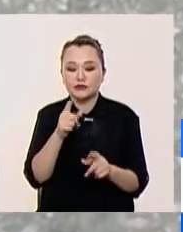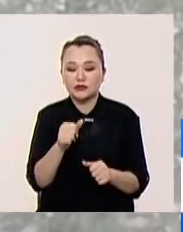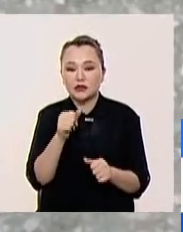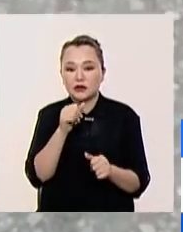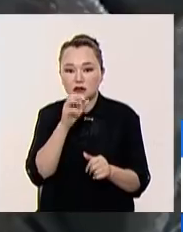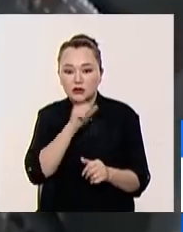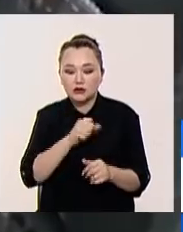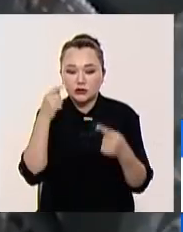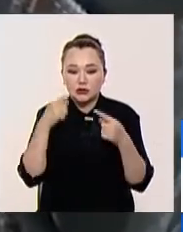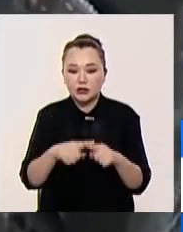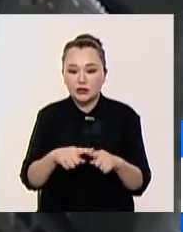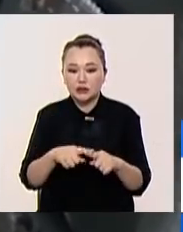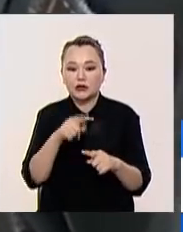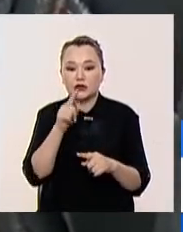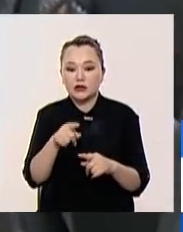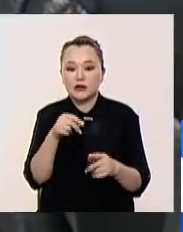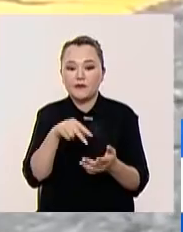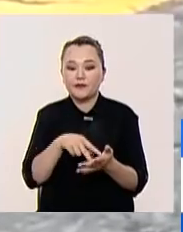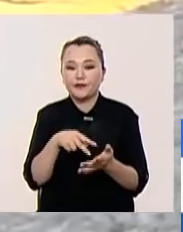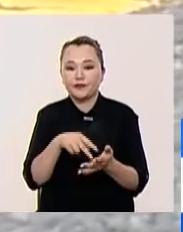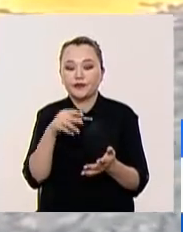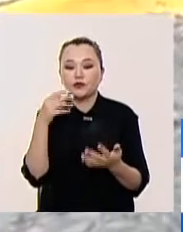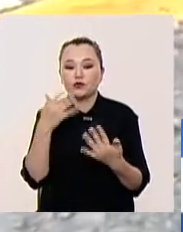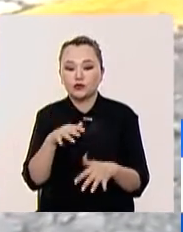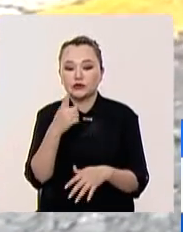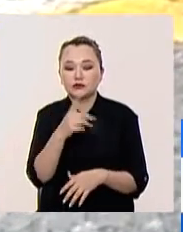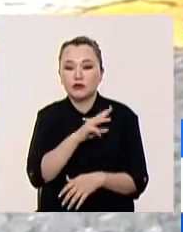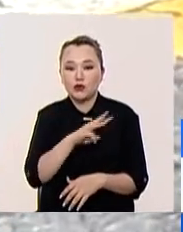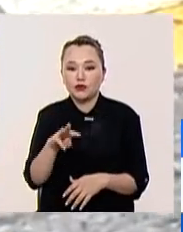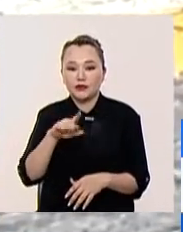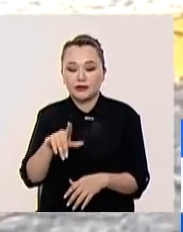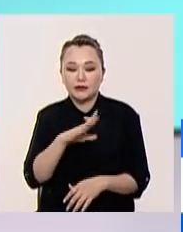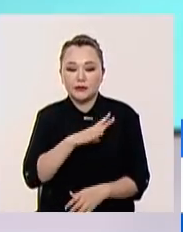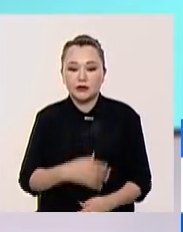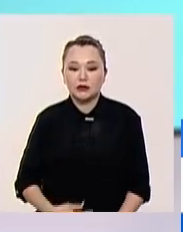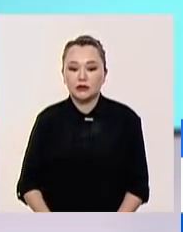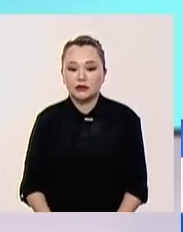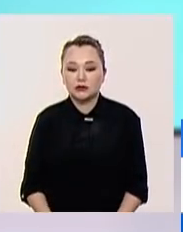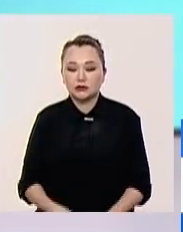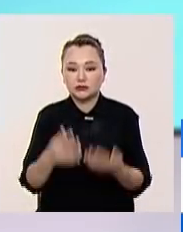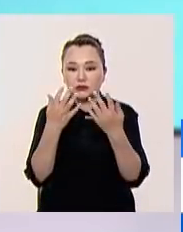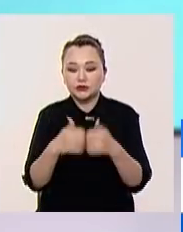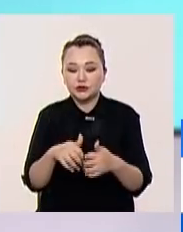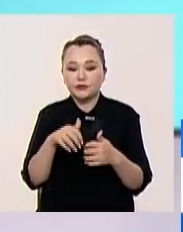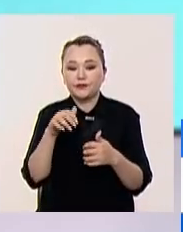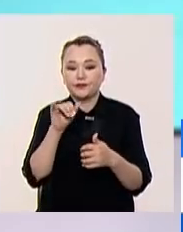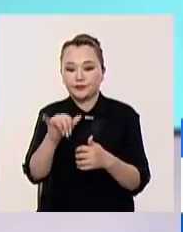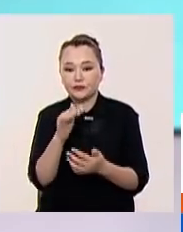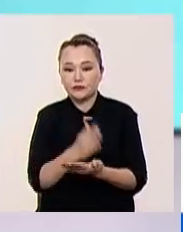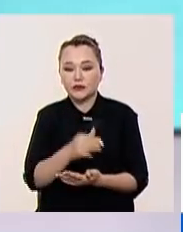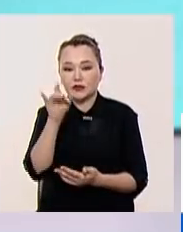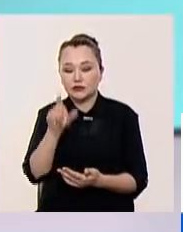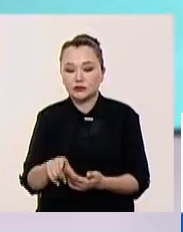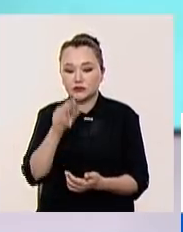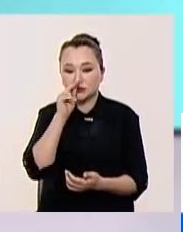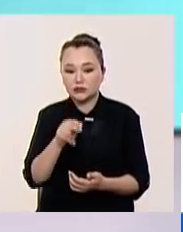бытовой техники, хотя сумма убытка тогда достигла 1 миллиона тенге. С учетом наличия у одного из подозреваемых на